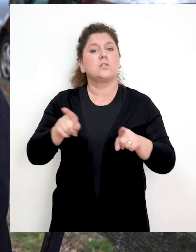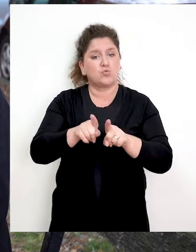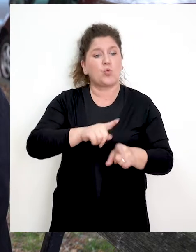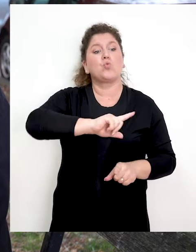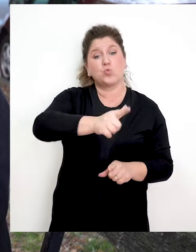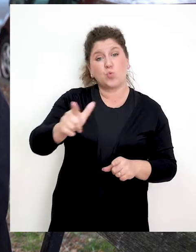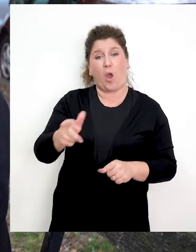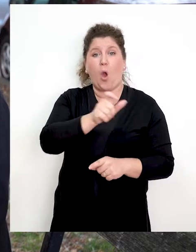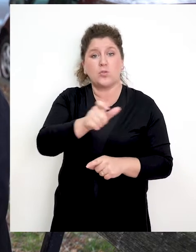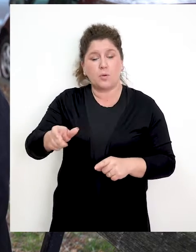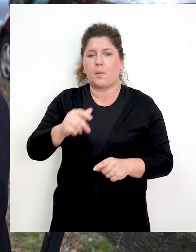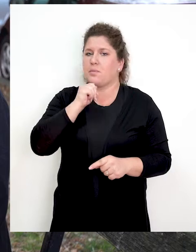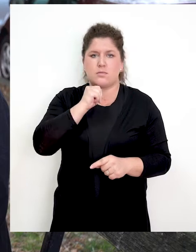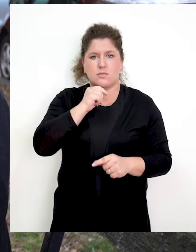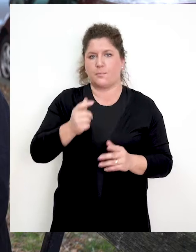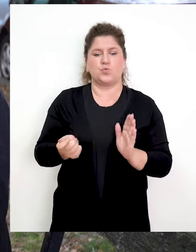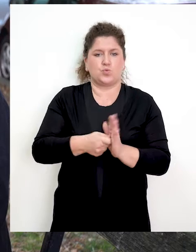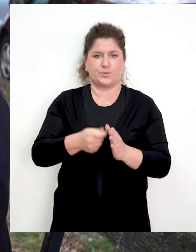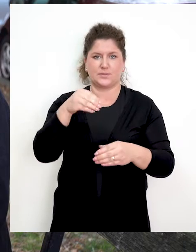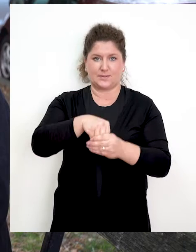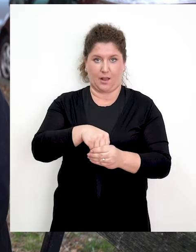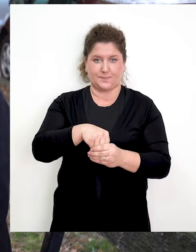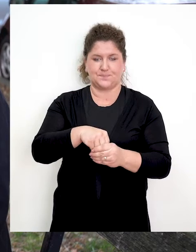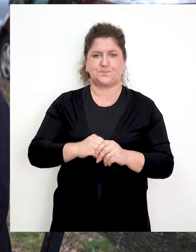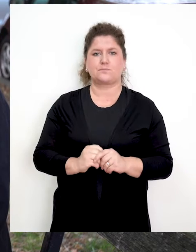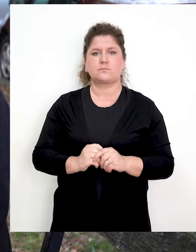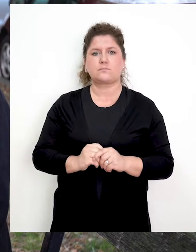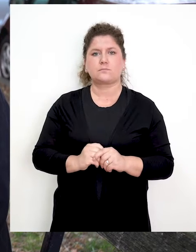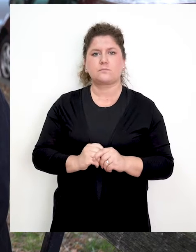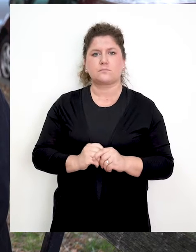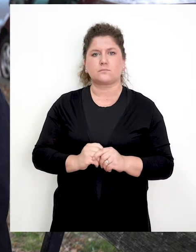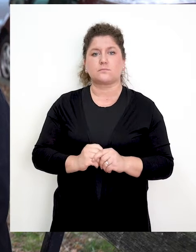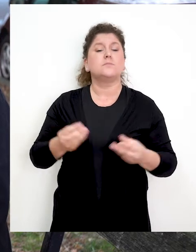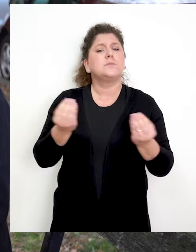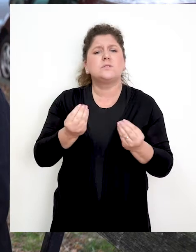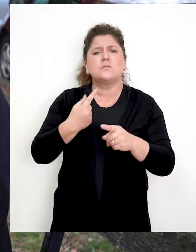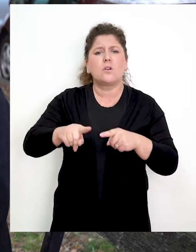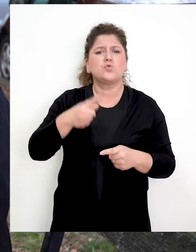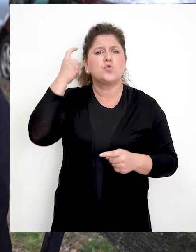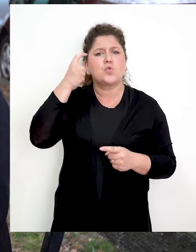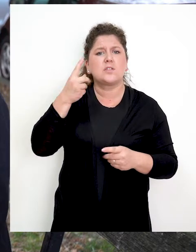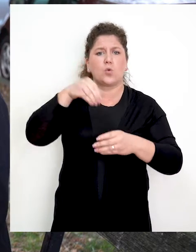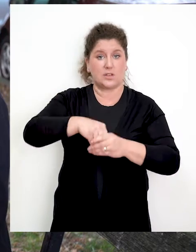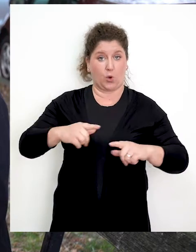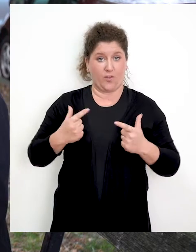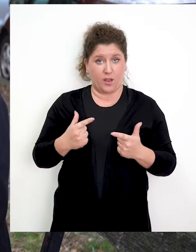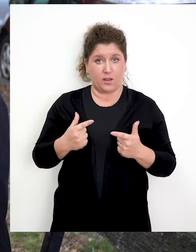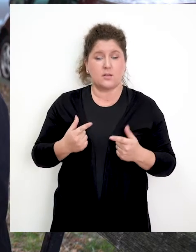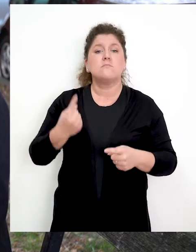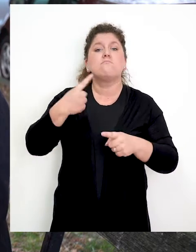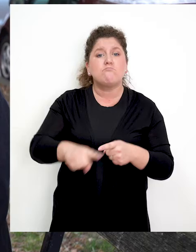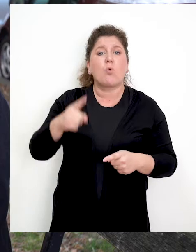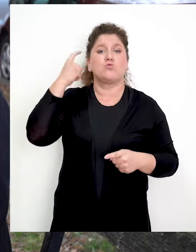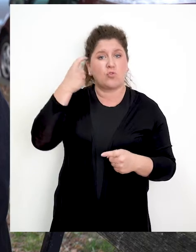ne mogu priuštiti stan. A zašto socijalno stanovanje? Zato što je socijalno